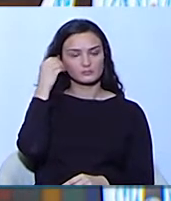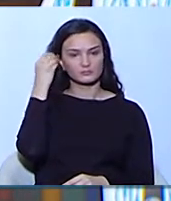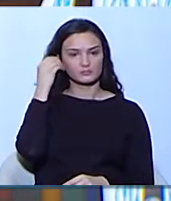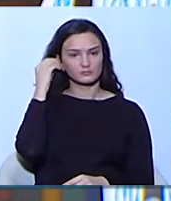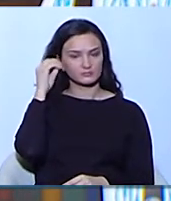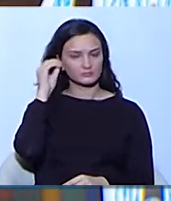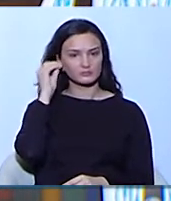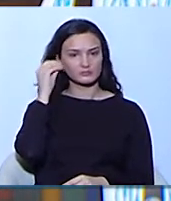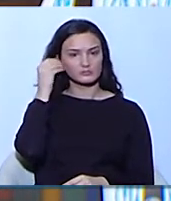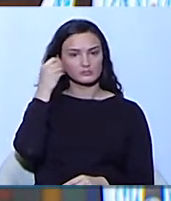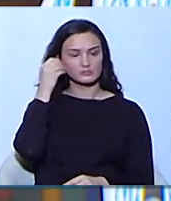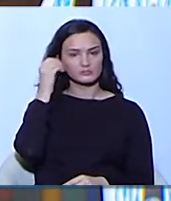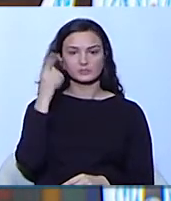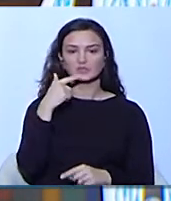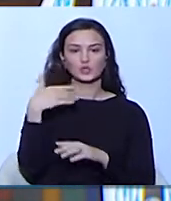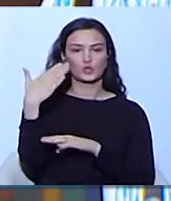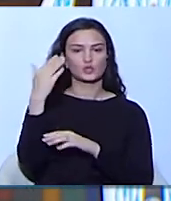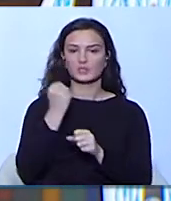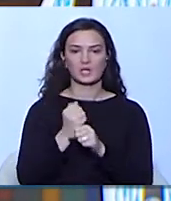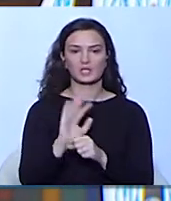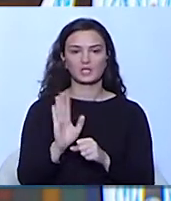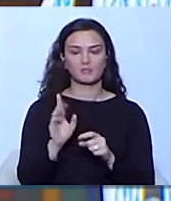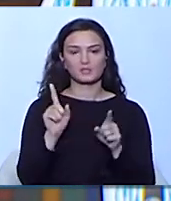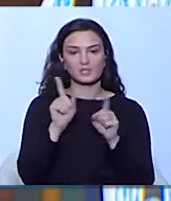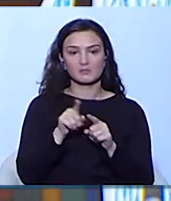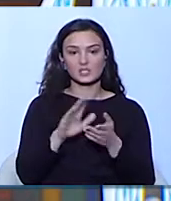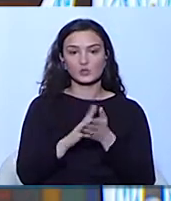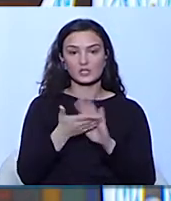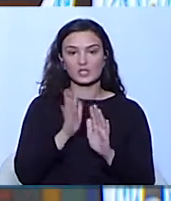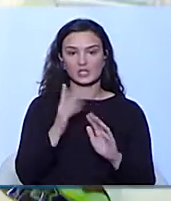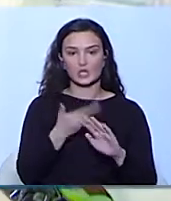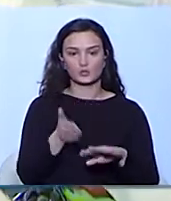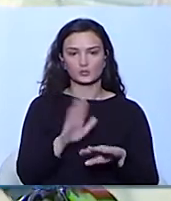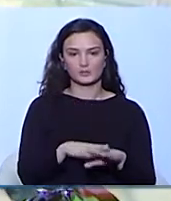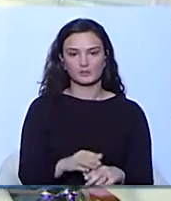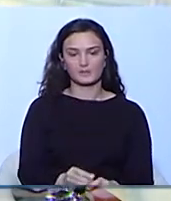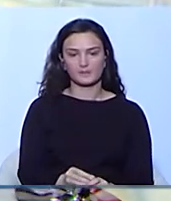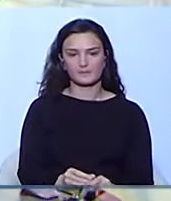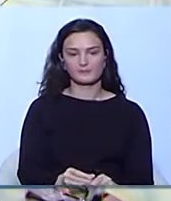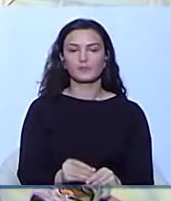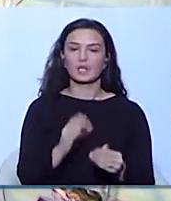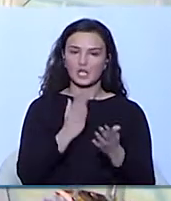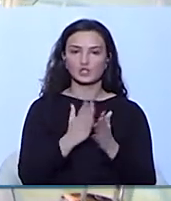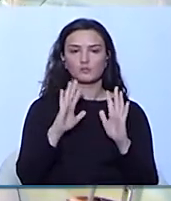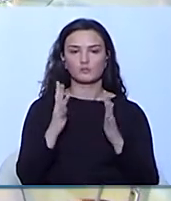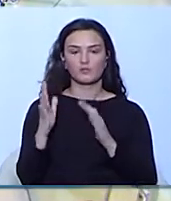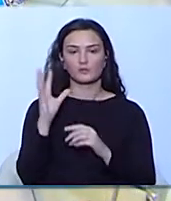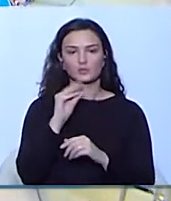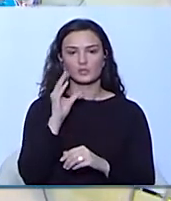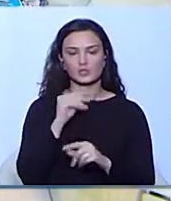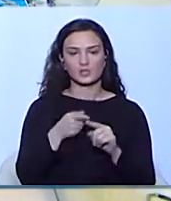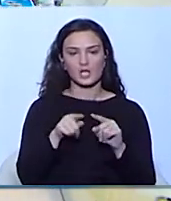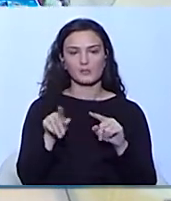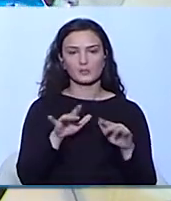Და წითელ დროშებს არაფრიალებენ მანამ სანამ სიტუაცია არ გართულდება. Მაგრამ არის შემთხვევები, როდესაც